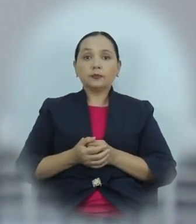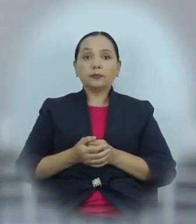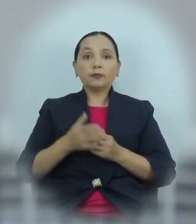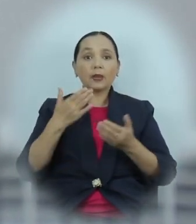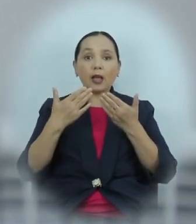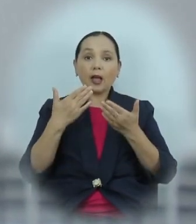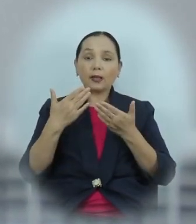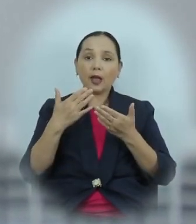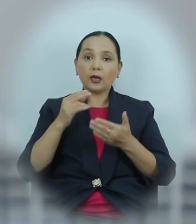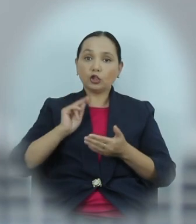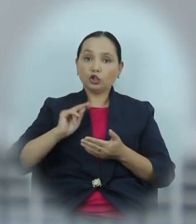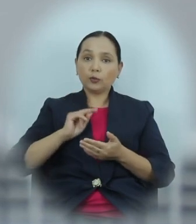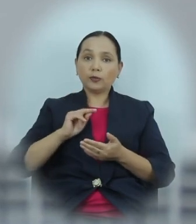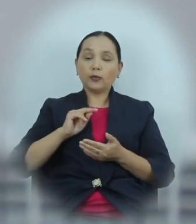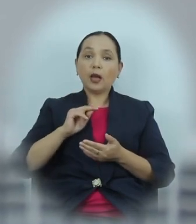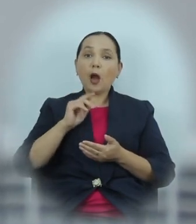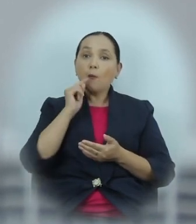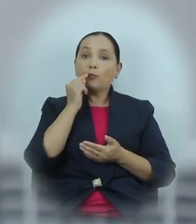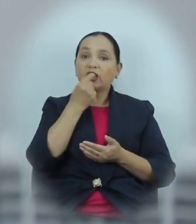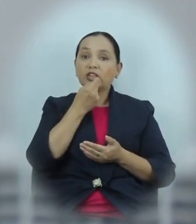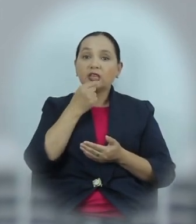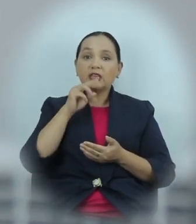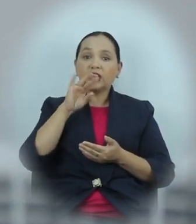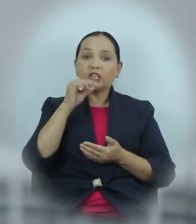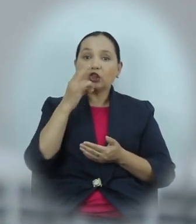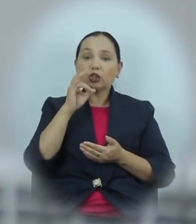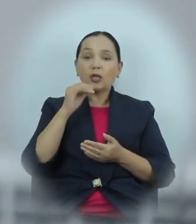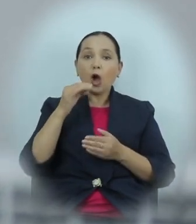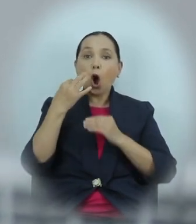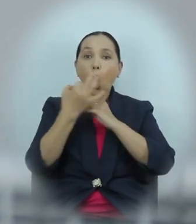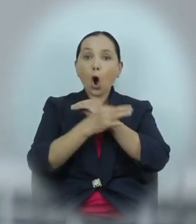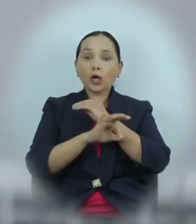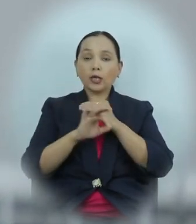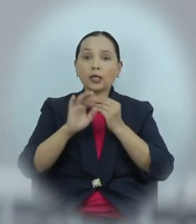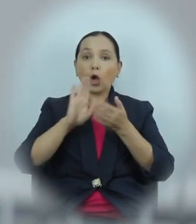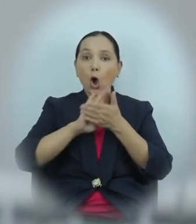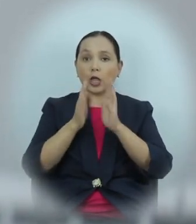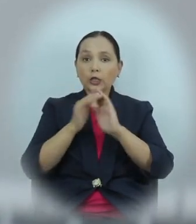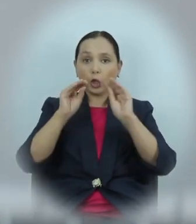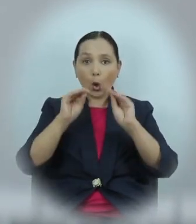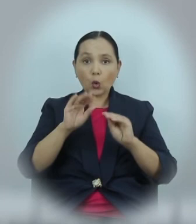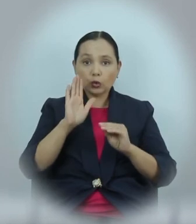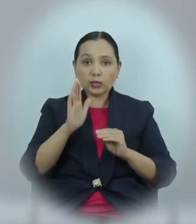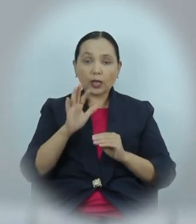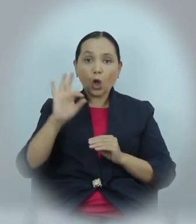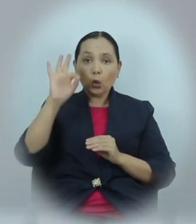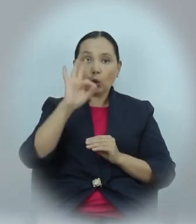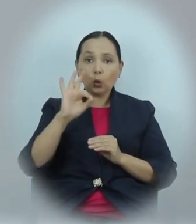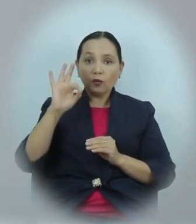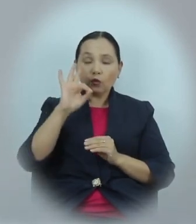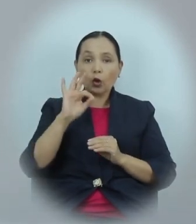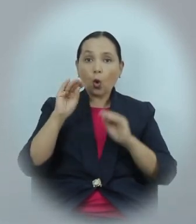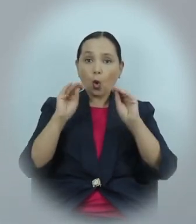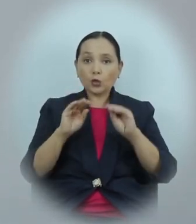Agar tishimizni mashinka tishini eng oxirgi boshlang'ich holatiga qo'yib qo'ysak, ya'ni nulovoy